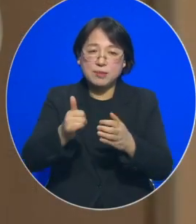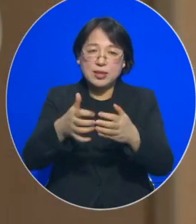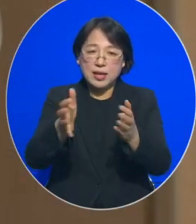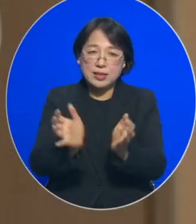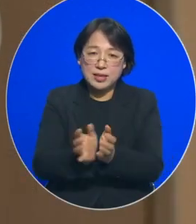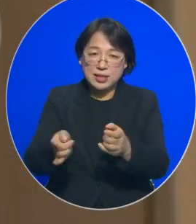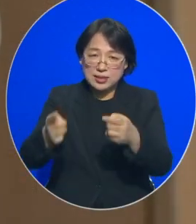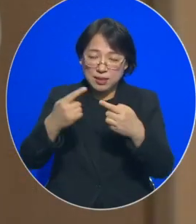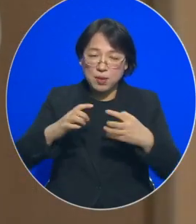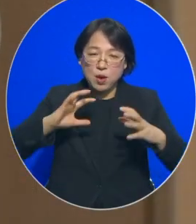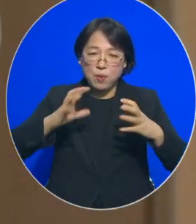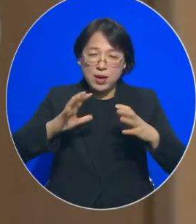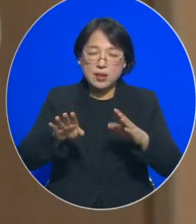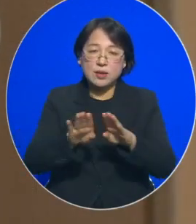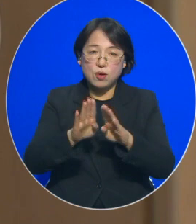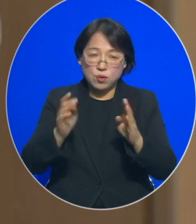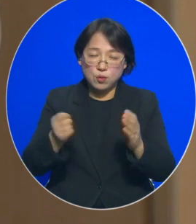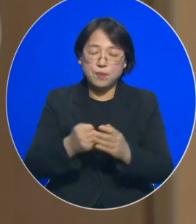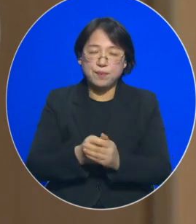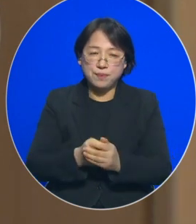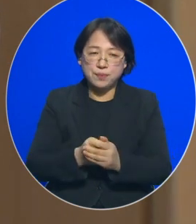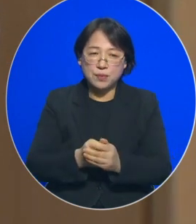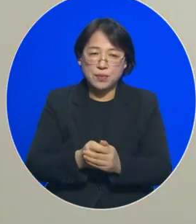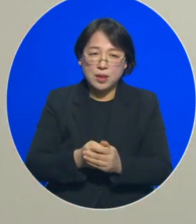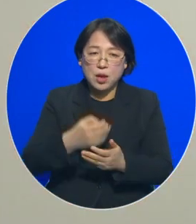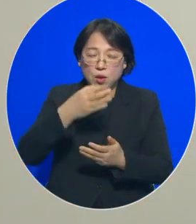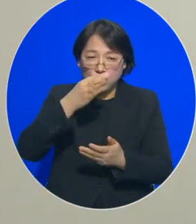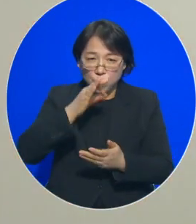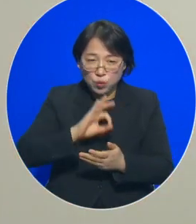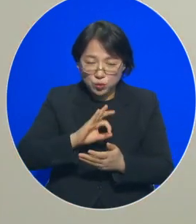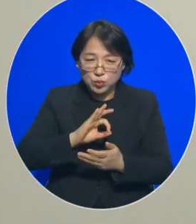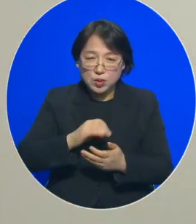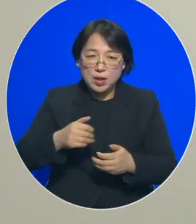열고 건강보험 재정 효율과 필수